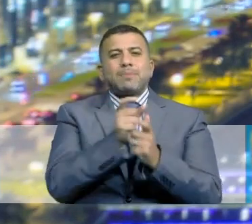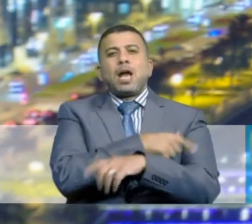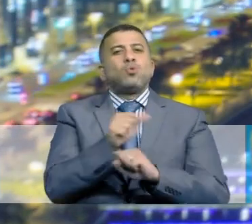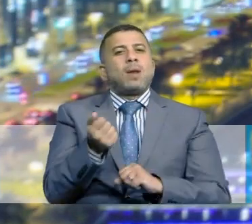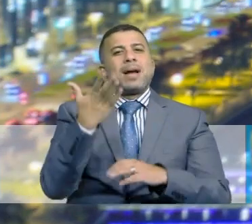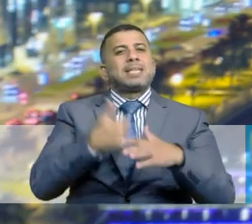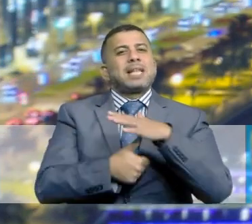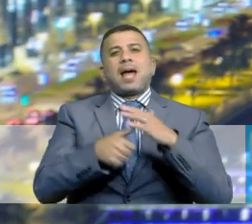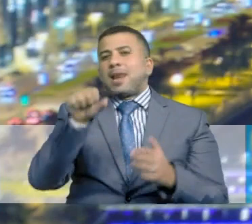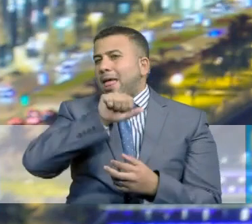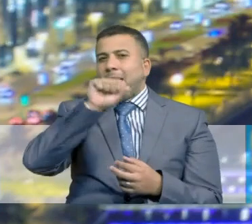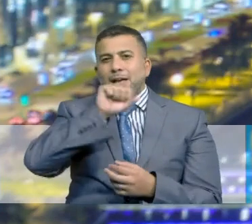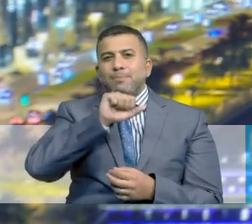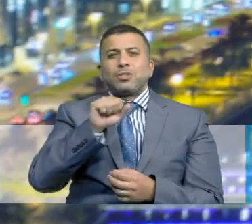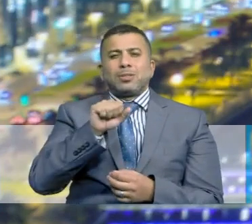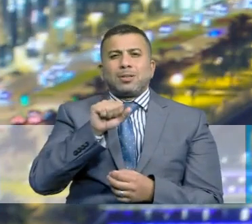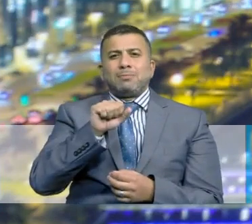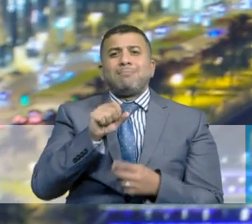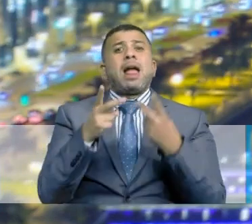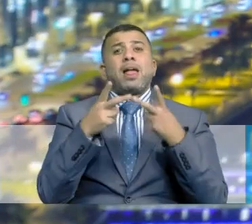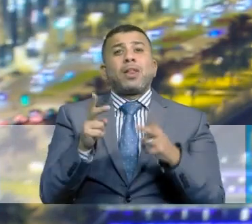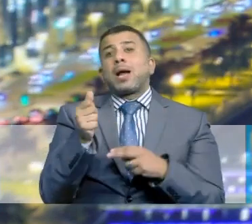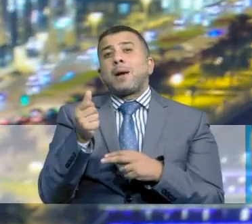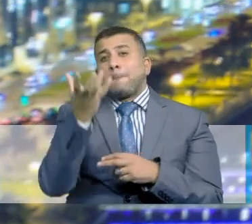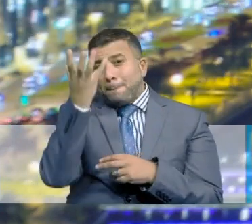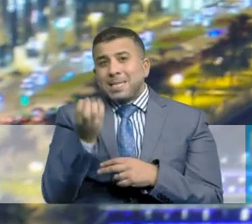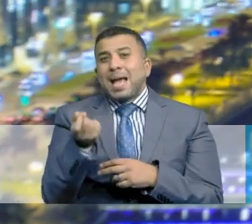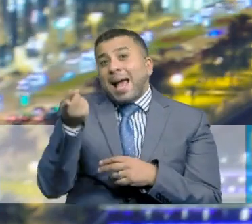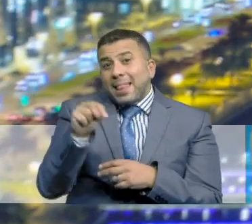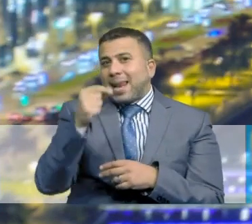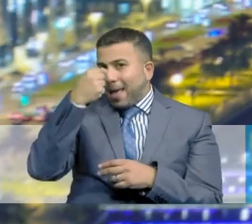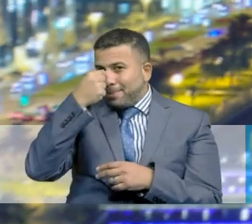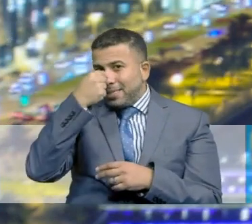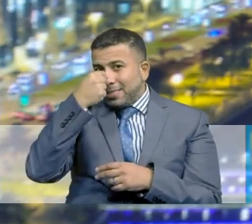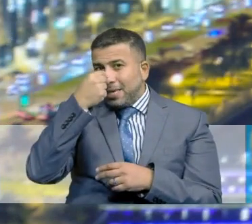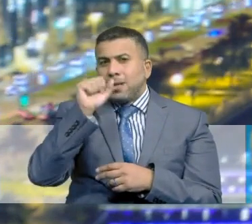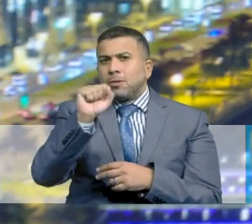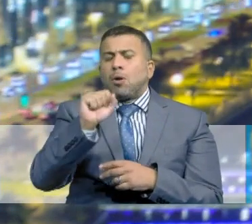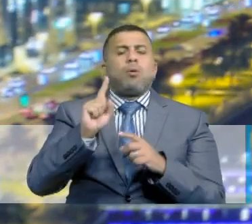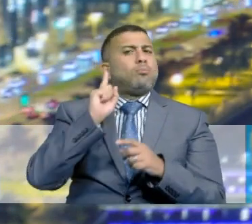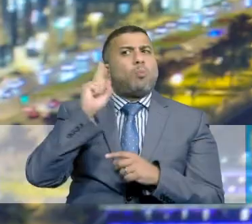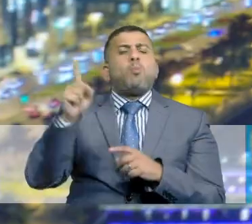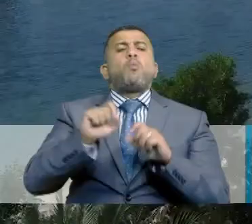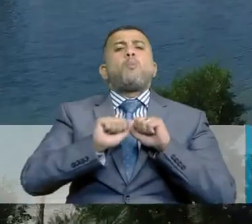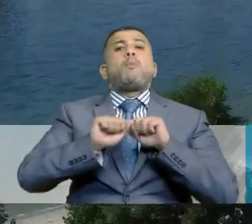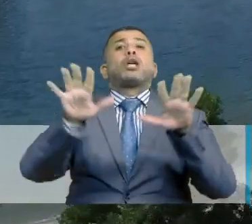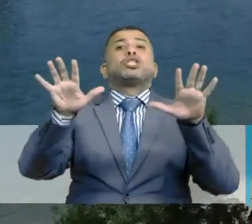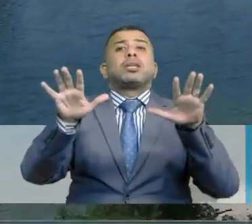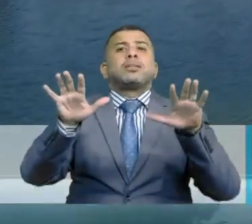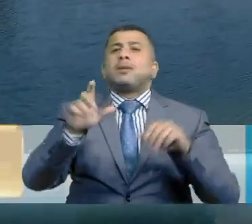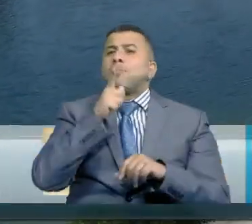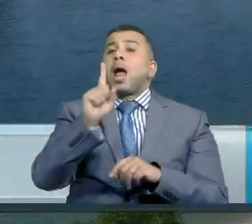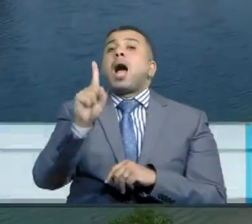بن محمد القاسمي عضو المجلس الأعلى حاكم الشارقة، ينطلق مساء غد الخميس على الهواء مباشرة